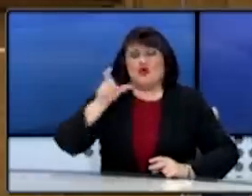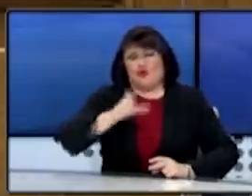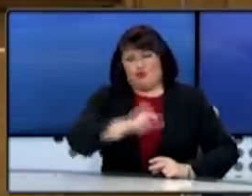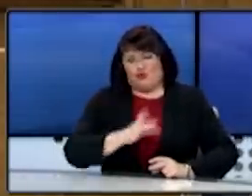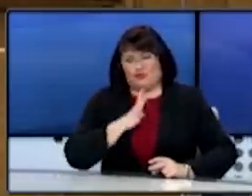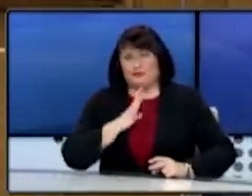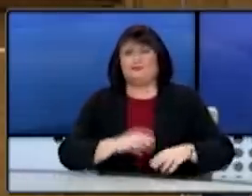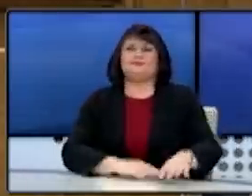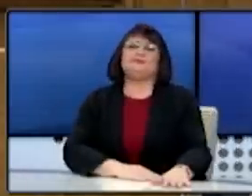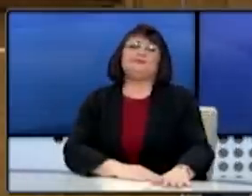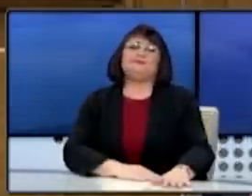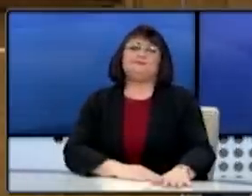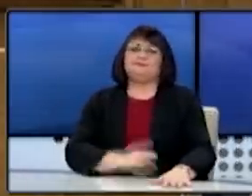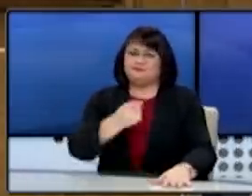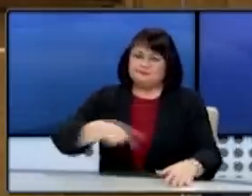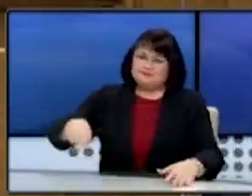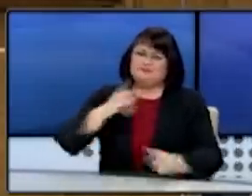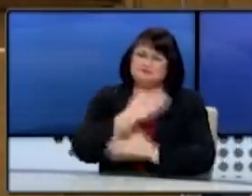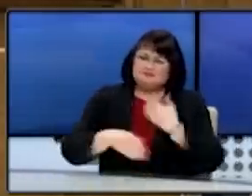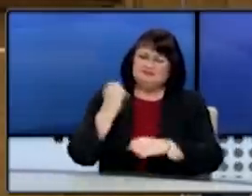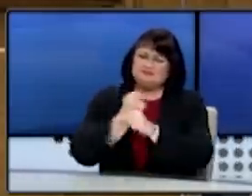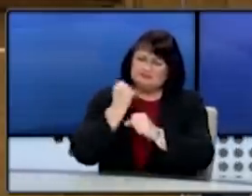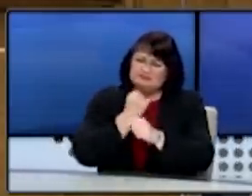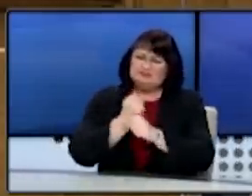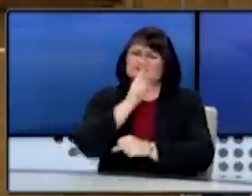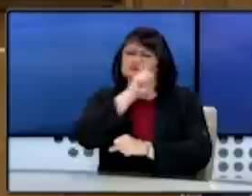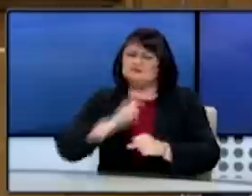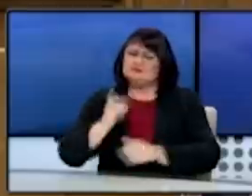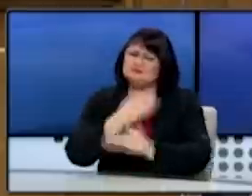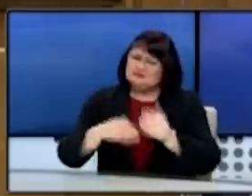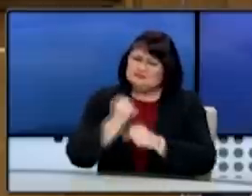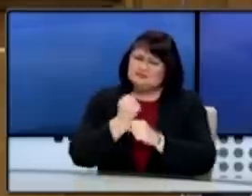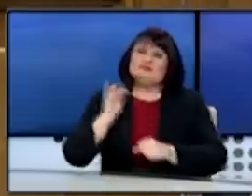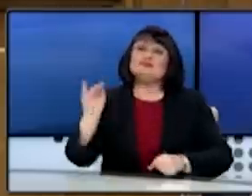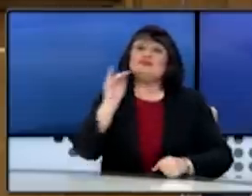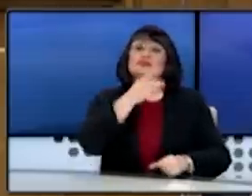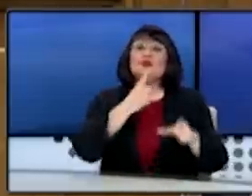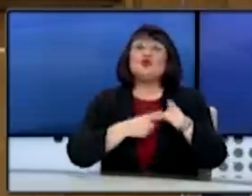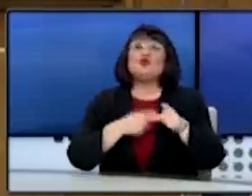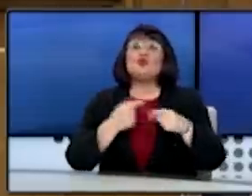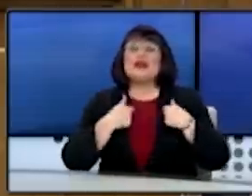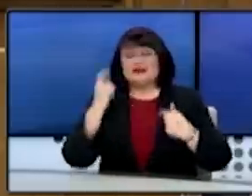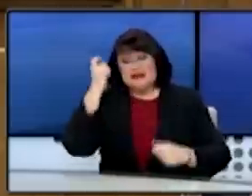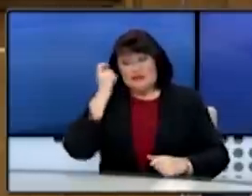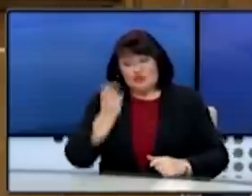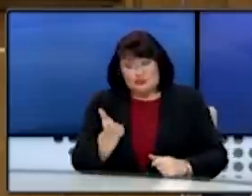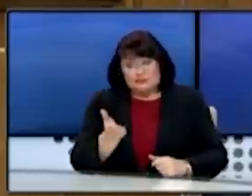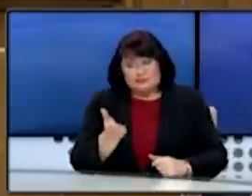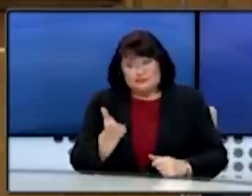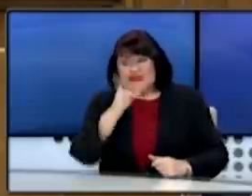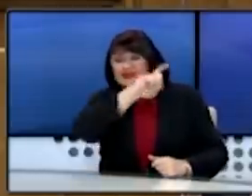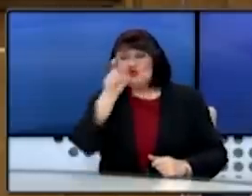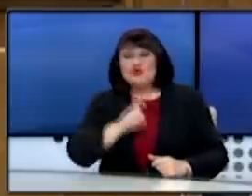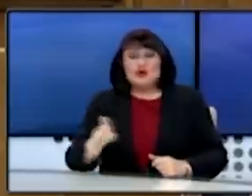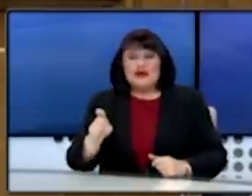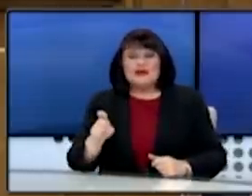Σε όλους τους απλούς ανθρώπους του μόχθου, της δουλειάς, της ζωής απευθυνόμαστε. Να σκεφτούν πως η